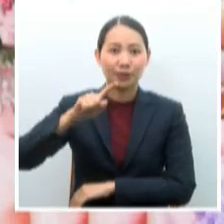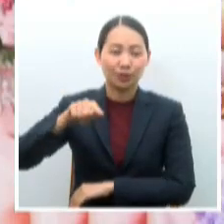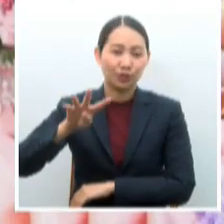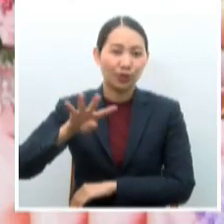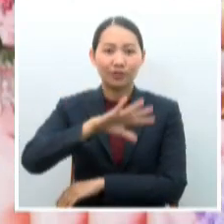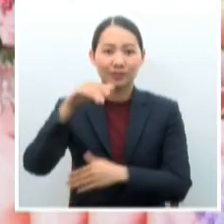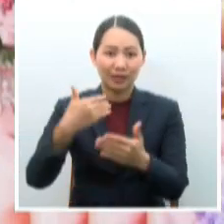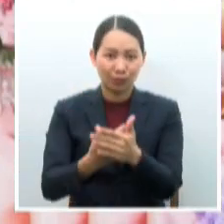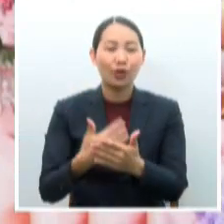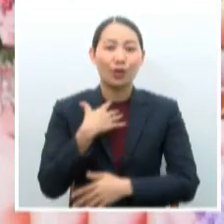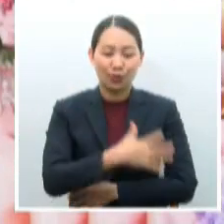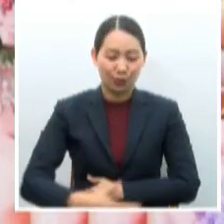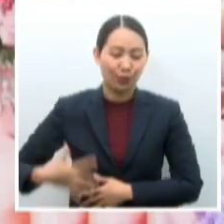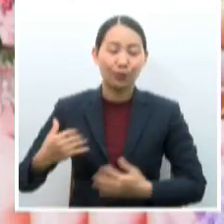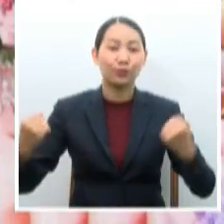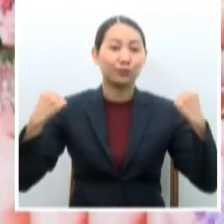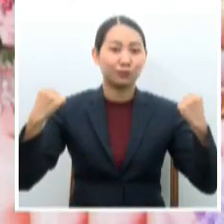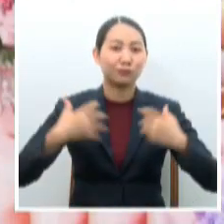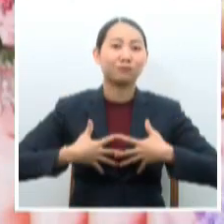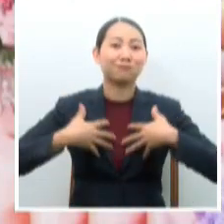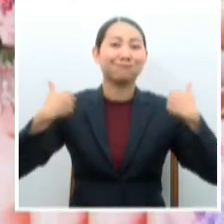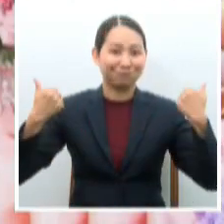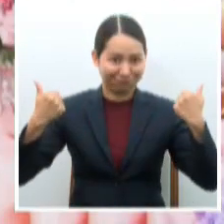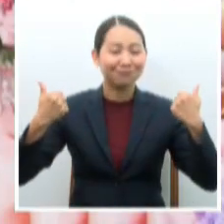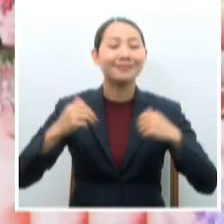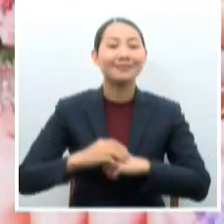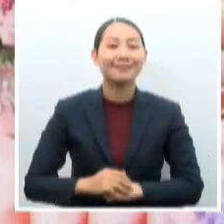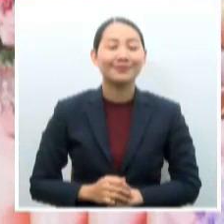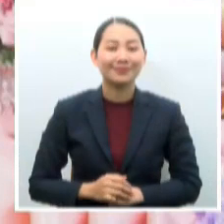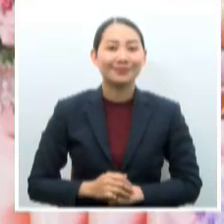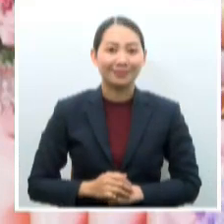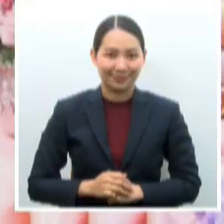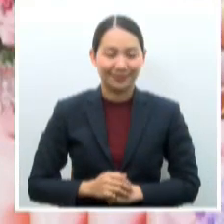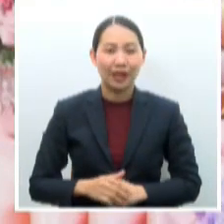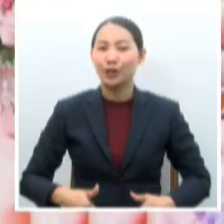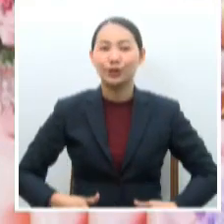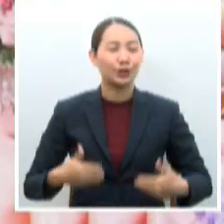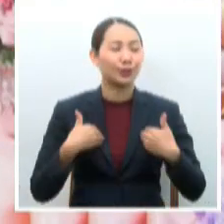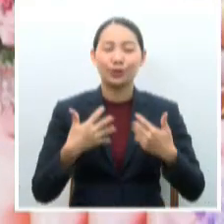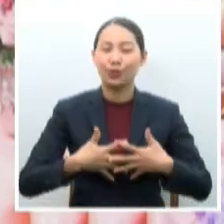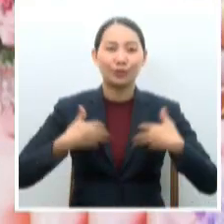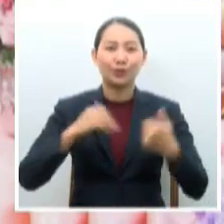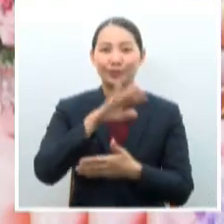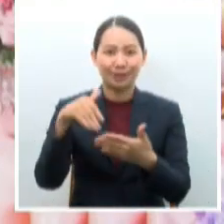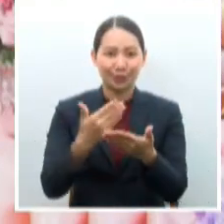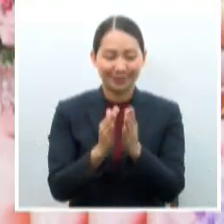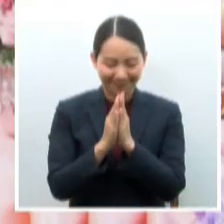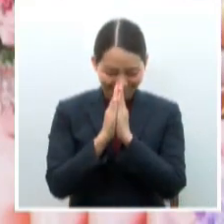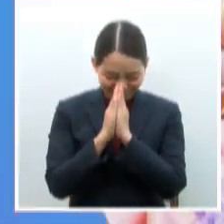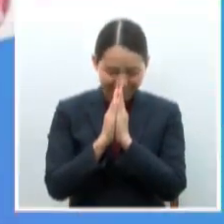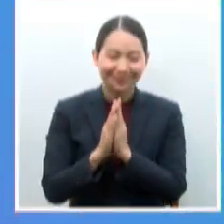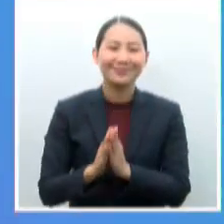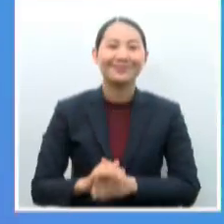ขสุขภาพร่างกายแข็งแรงนะครับแล้วก็มีชีวิตที่มีความสุขนะครับเราขอให้ผู้เป็นผู้ประกาศกับสวัสดีปีใหม่ไทย